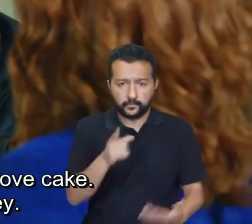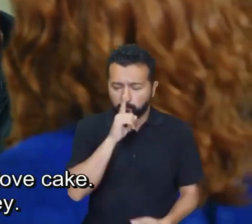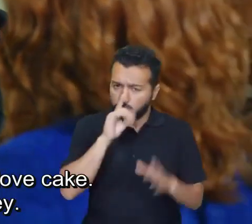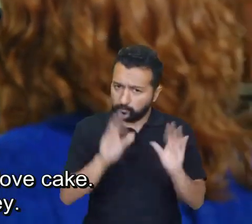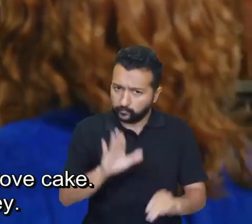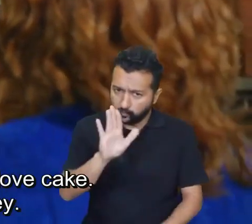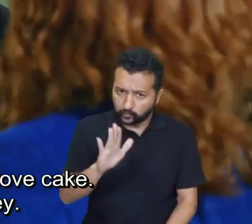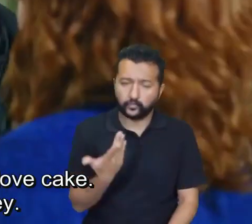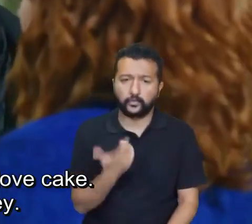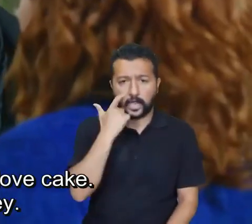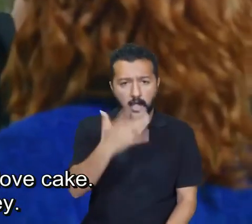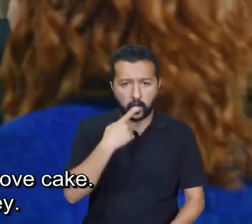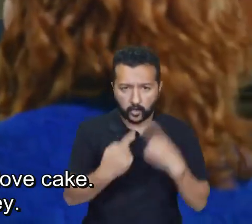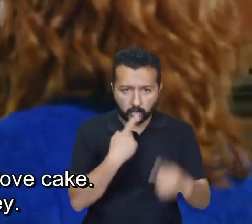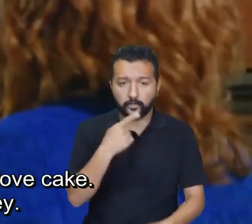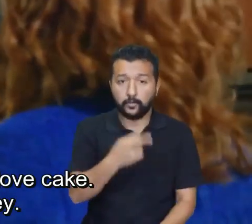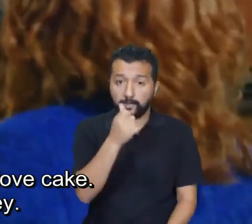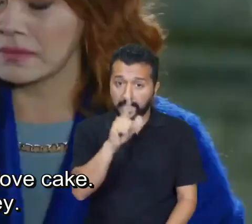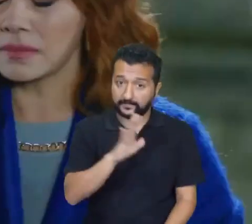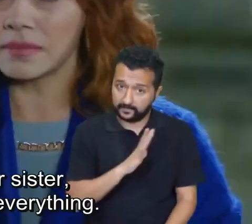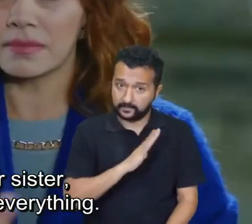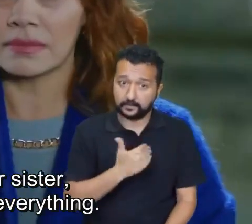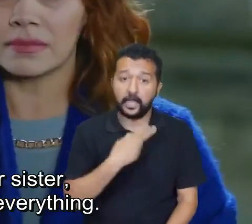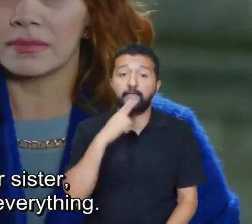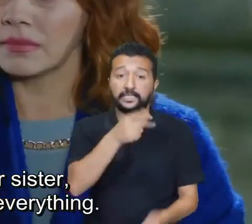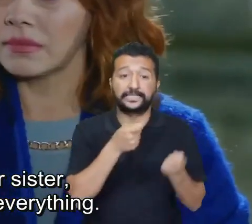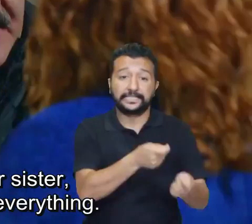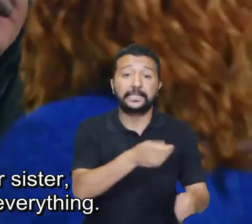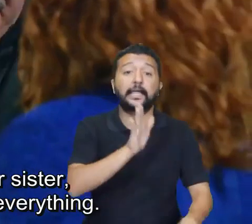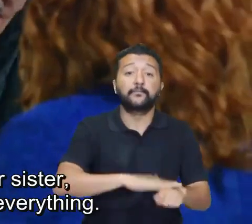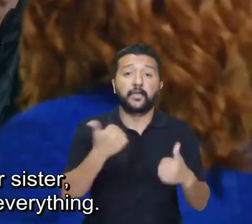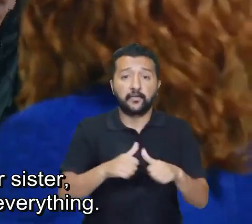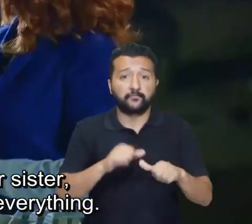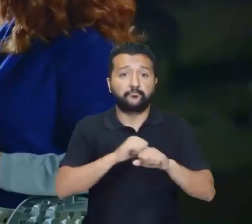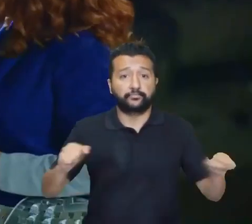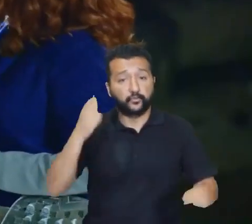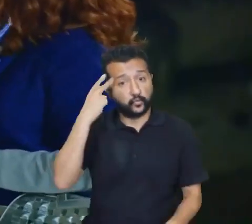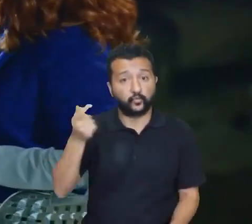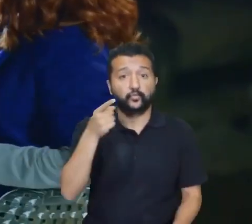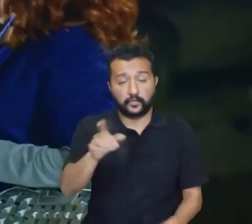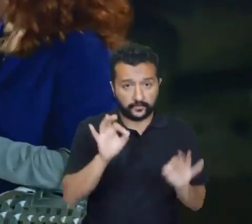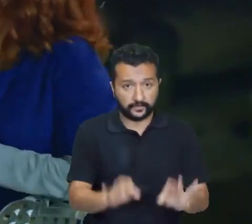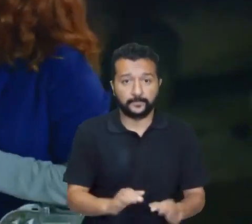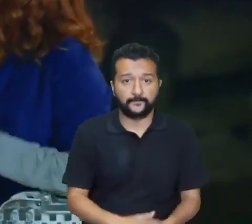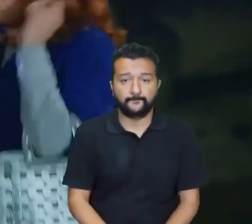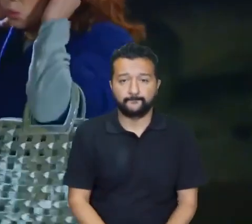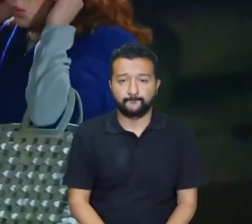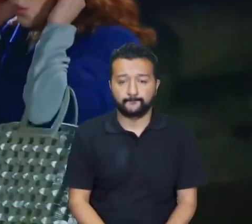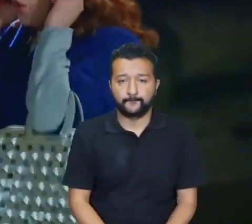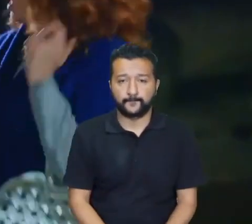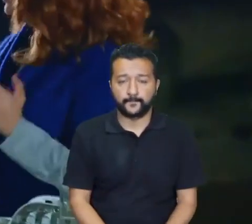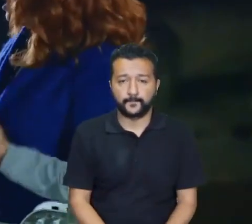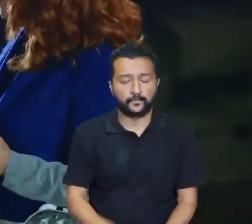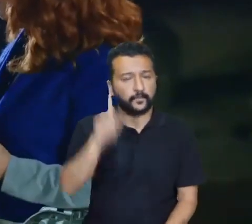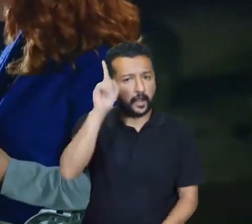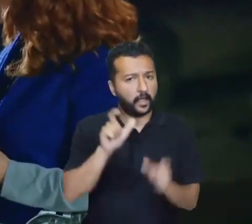ağzını hayır aç aşk beslem. Bizim bu paraya ihtiyacımız var. Ablanı ikna edemezsek evliliği falan. Evet. Boruya vurup kulak